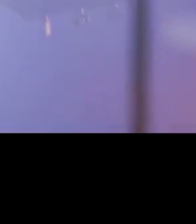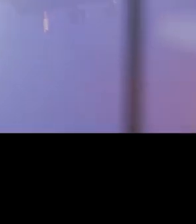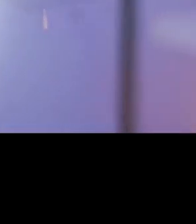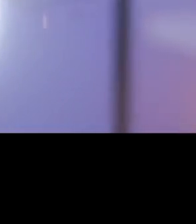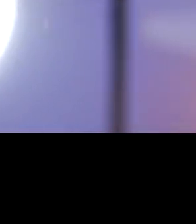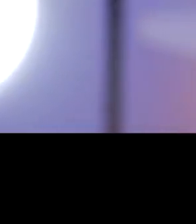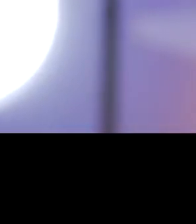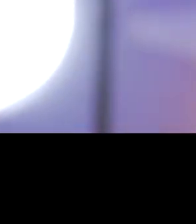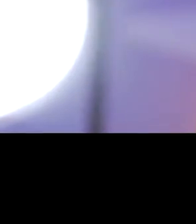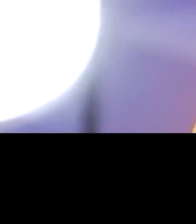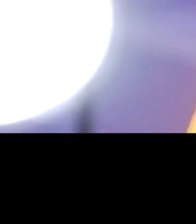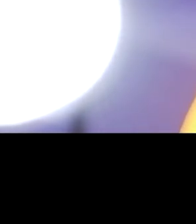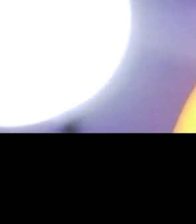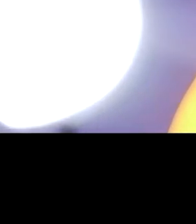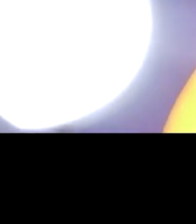vidjeti sve.